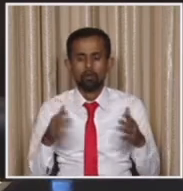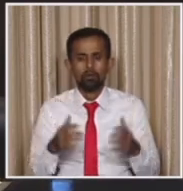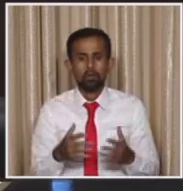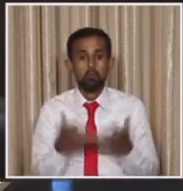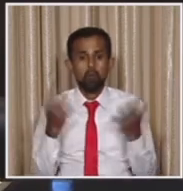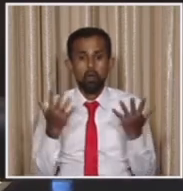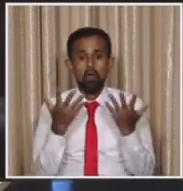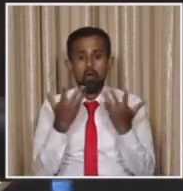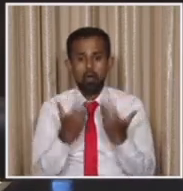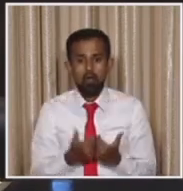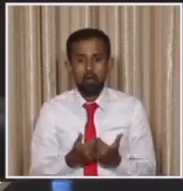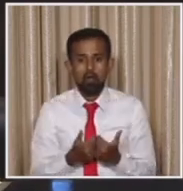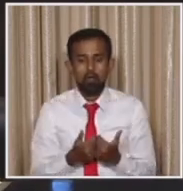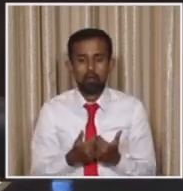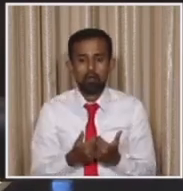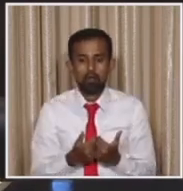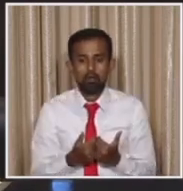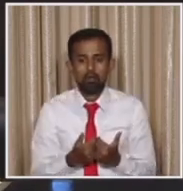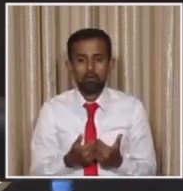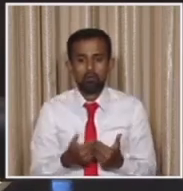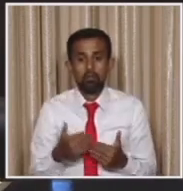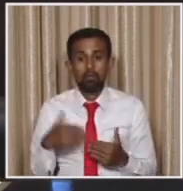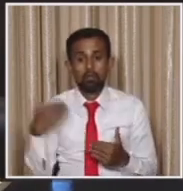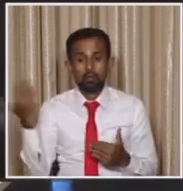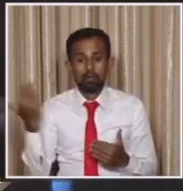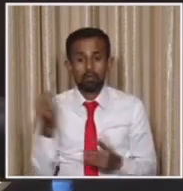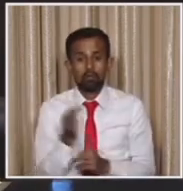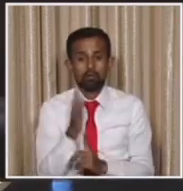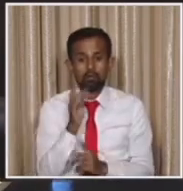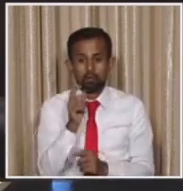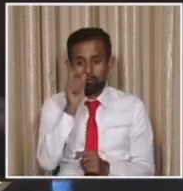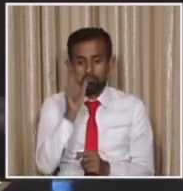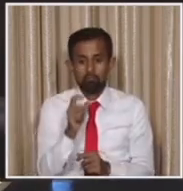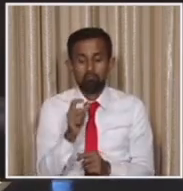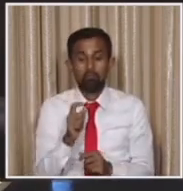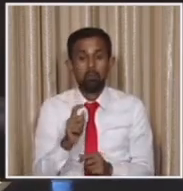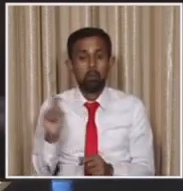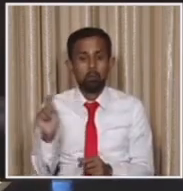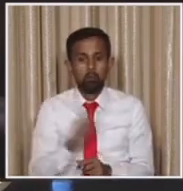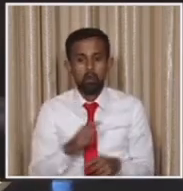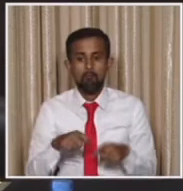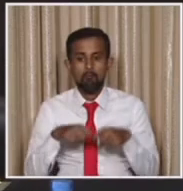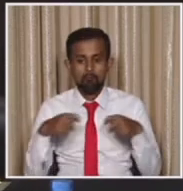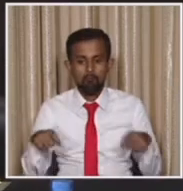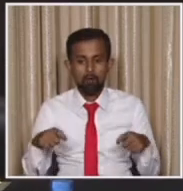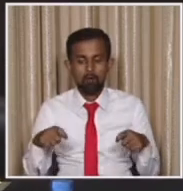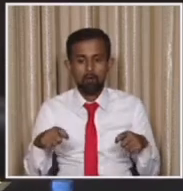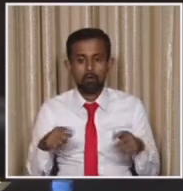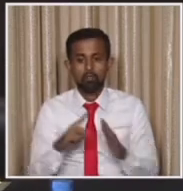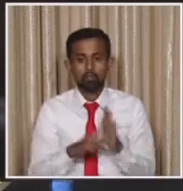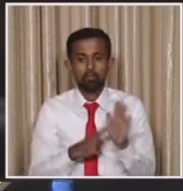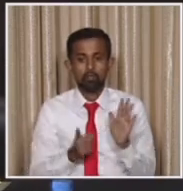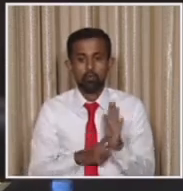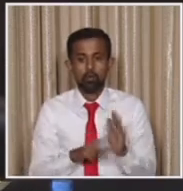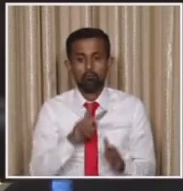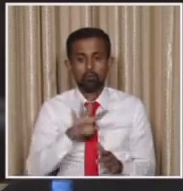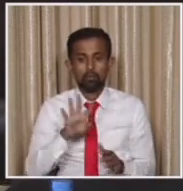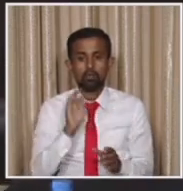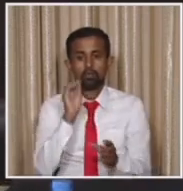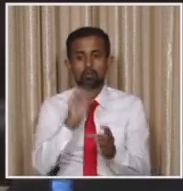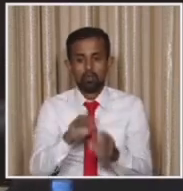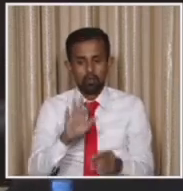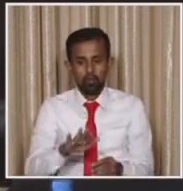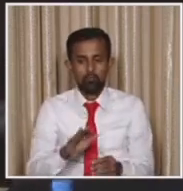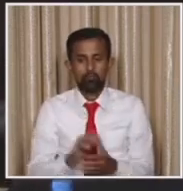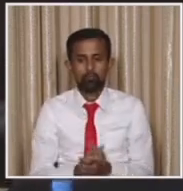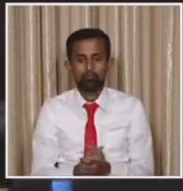සෑහෙන ප්‍රමාණයක්ගේ සහ මෙතනින් එළිය ඉන්න ජනාධිපතිවරයාගේ වත්කම් බරකම් ප්‍රකාශය ජූලයි 24 වෙනකොට දාන. ඊට